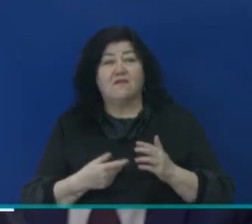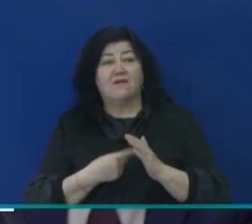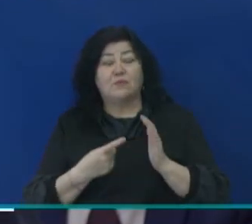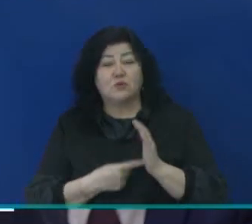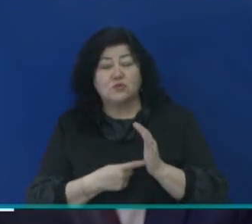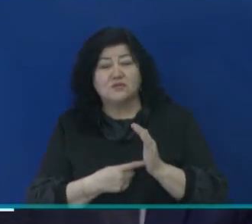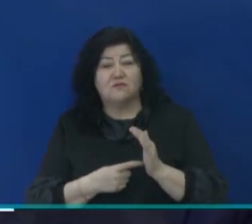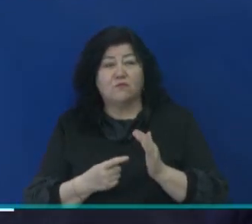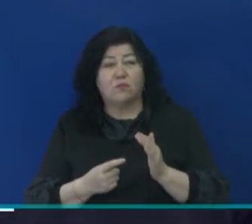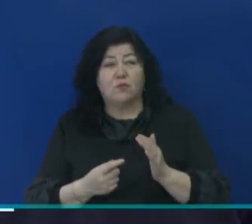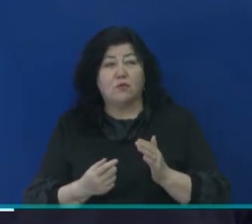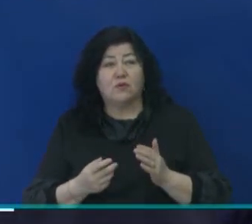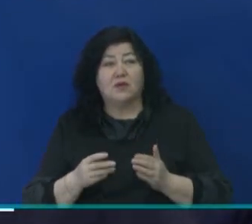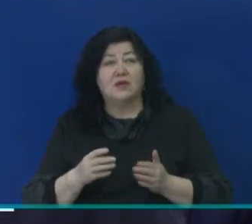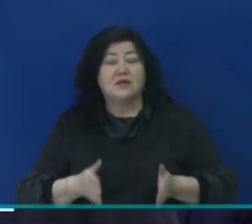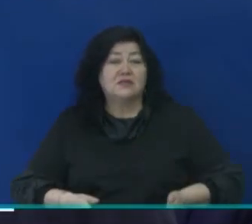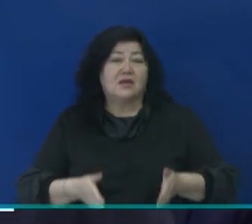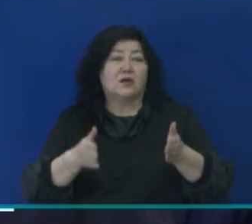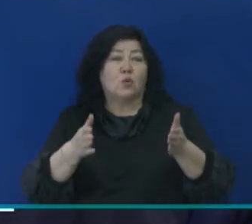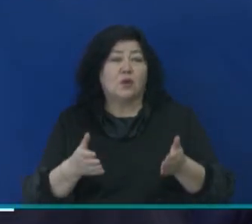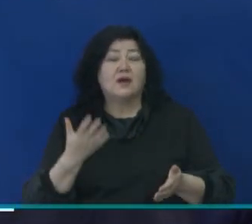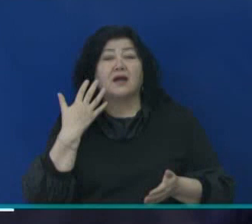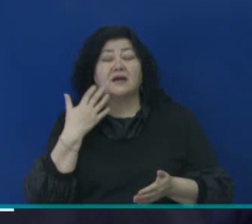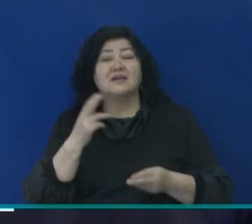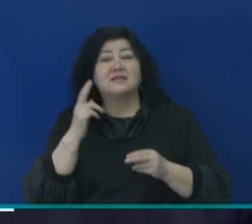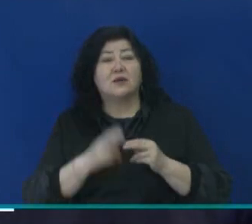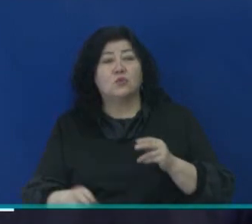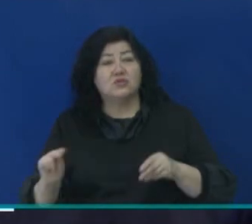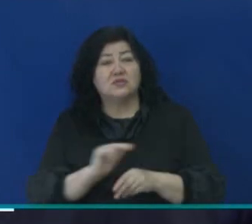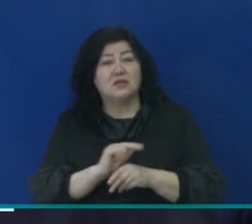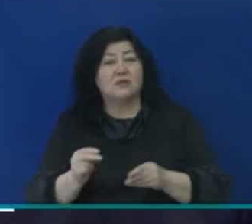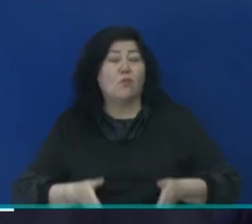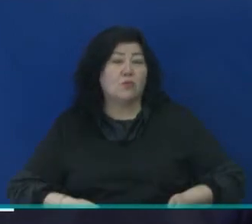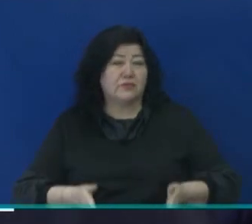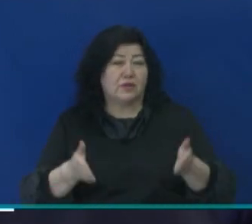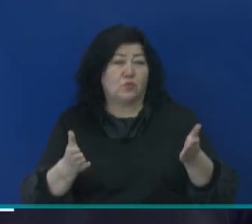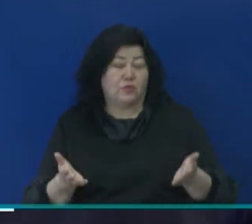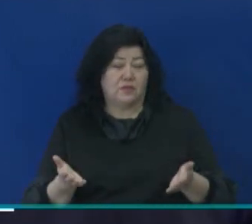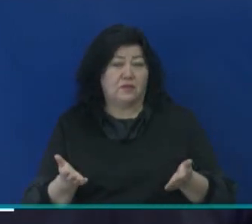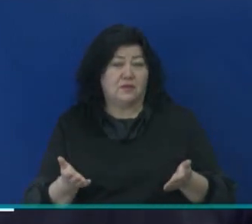Қалбатау Майқапшағай жол қай уақытта бітеді екен осы жөнінде?